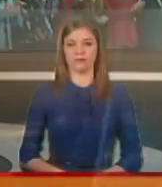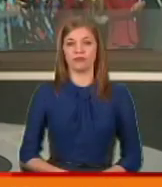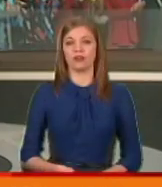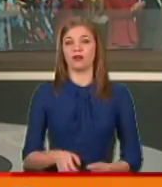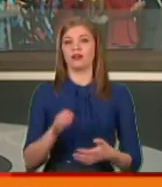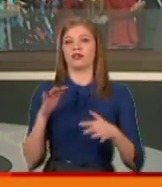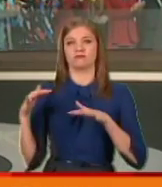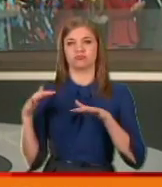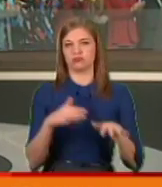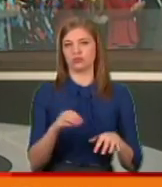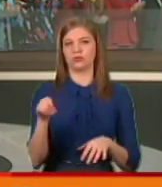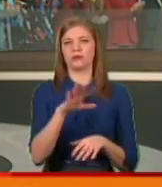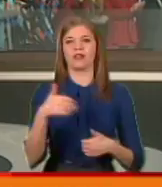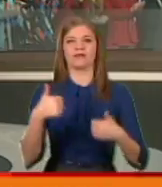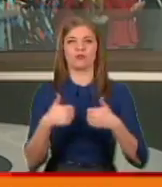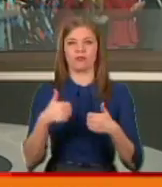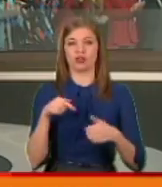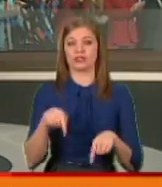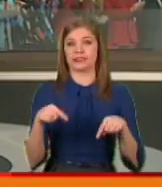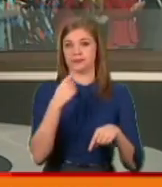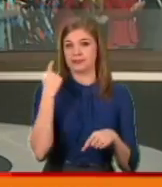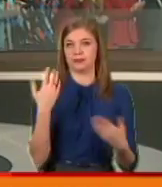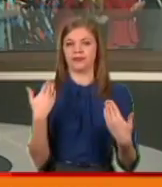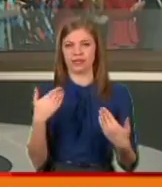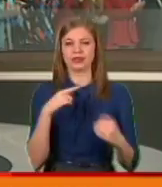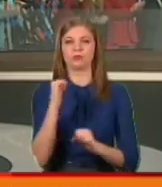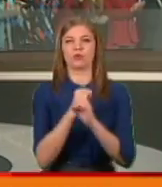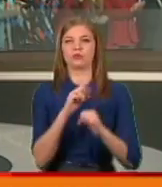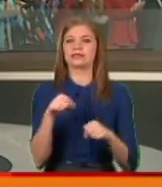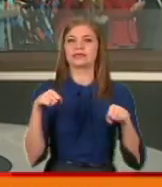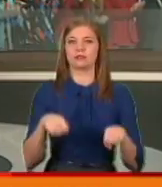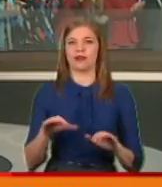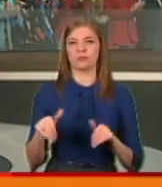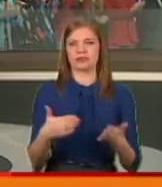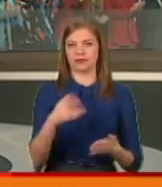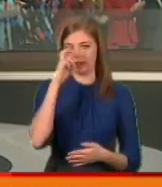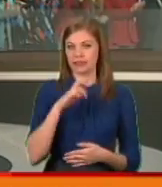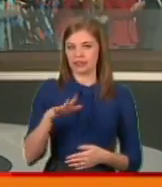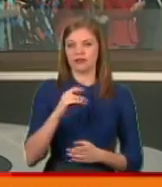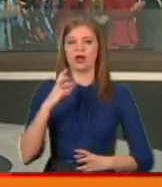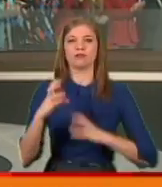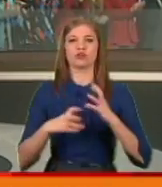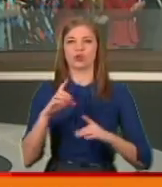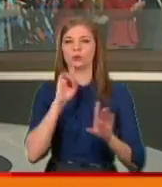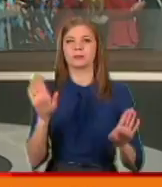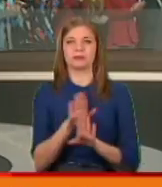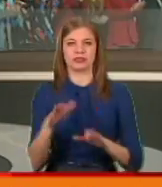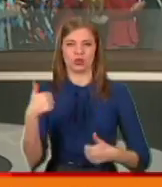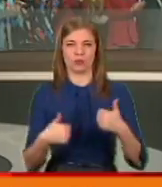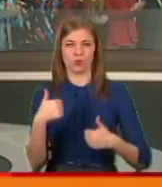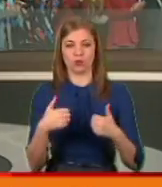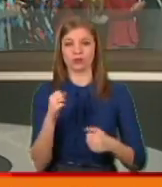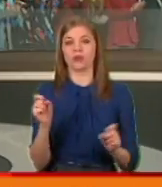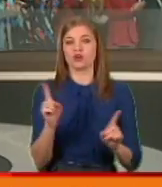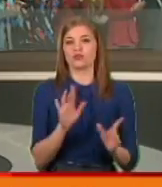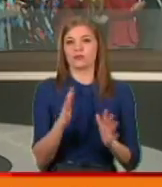Штурм Євробачення. Українські виконавці цими вихідними поборолися за право представляти країну на міжнародному пісенному конкурсі. А от